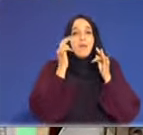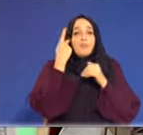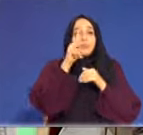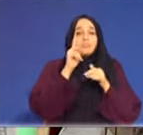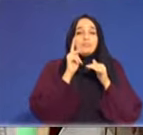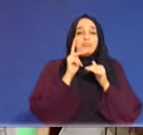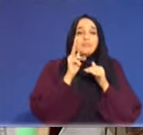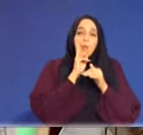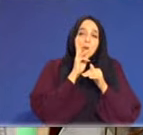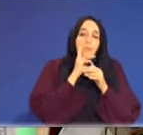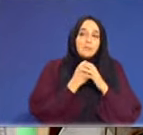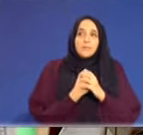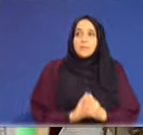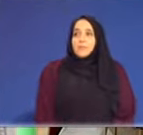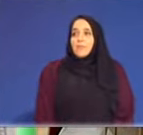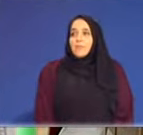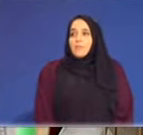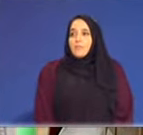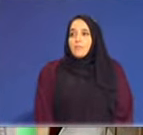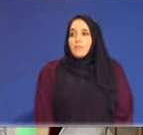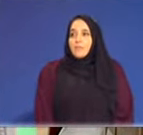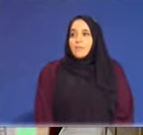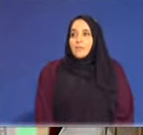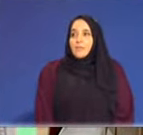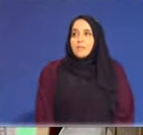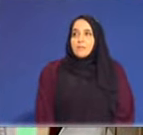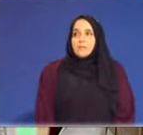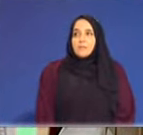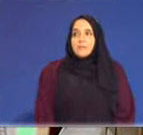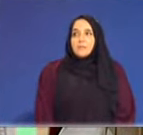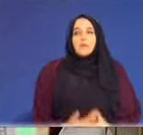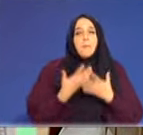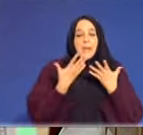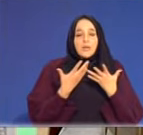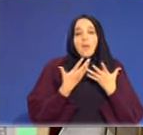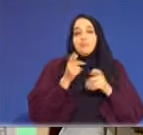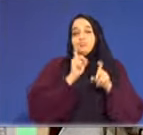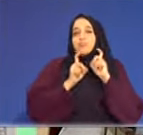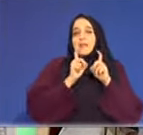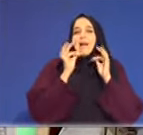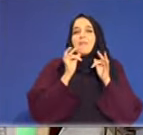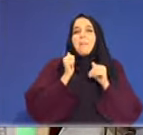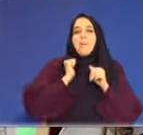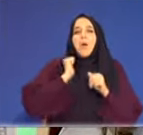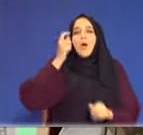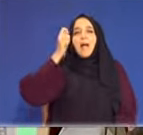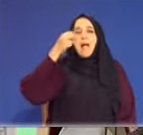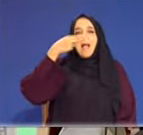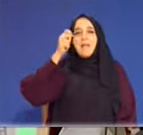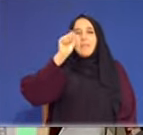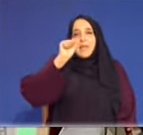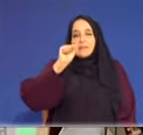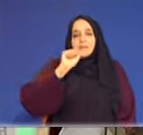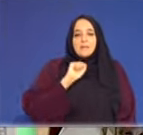من خلال هذا المباشر. نعود دكتور إلى قضية أم أنس، وهذا كان اتصال